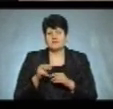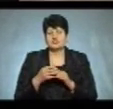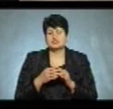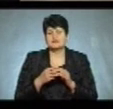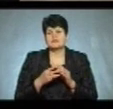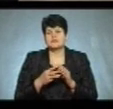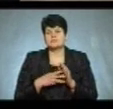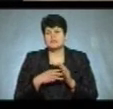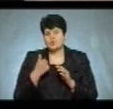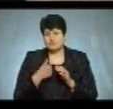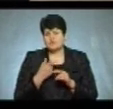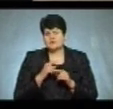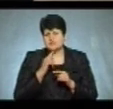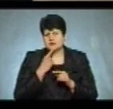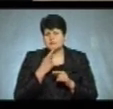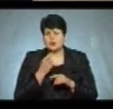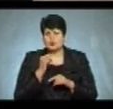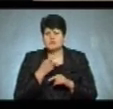із складним економічним становищем,